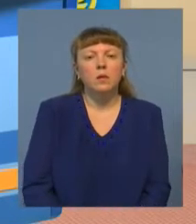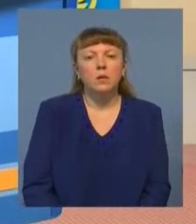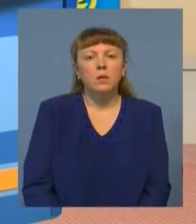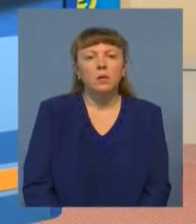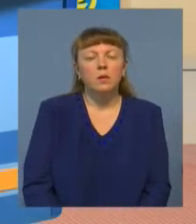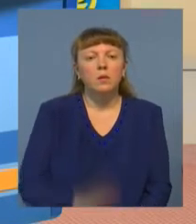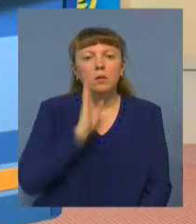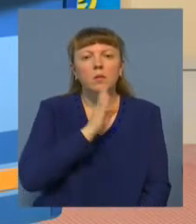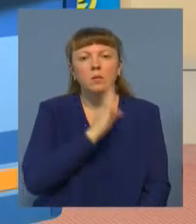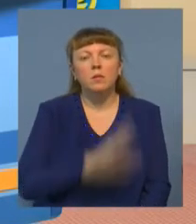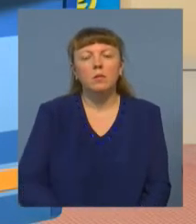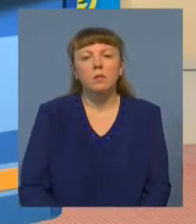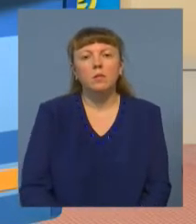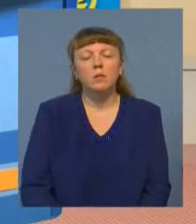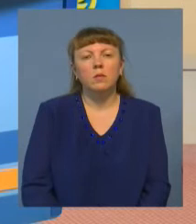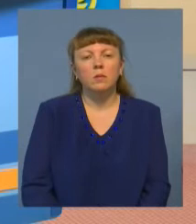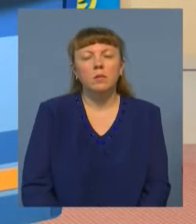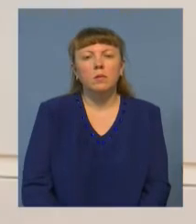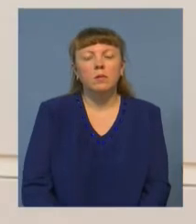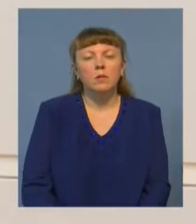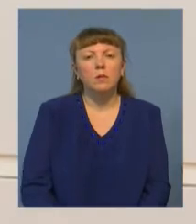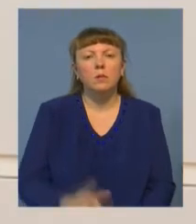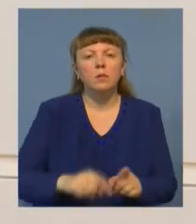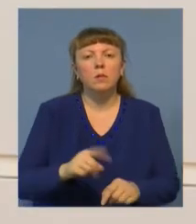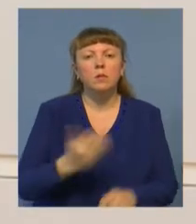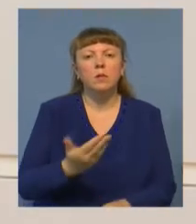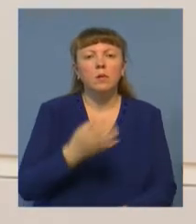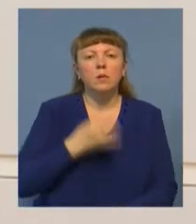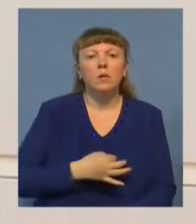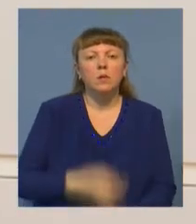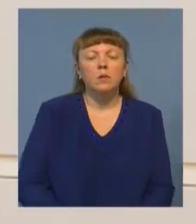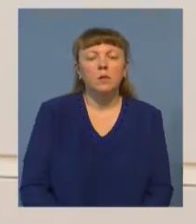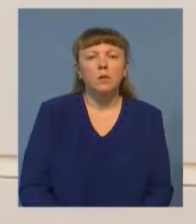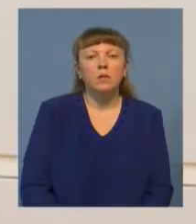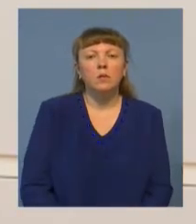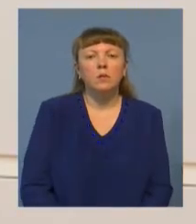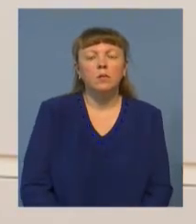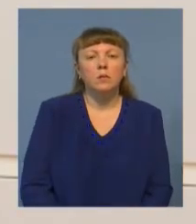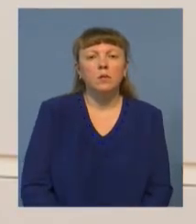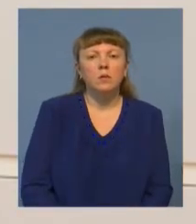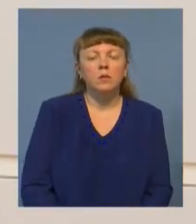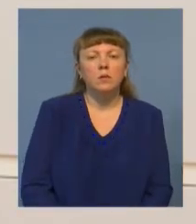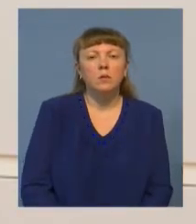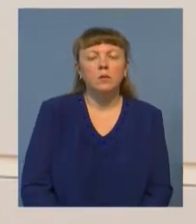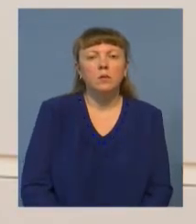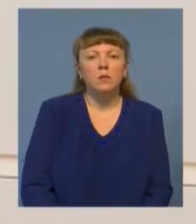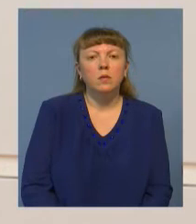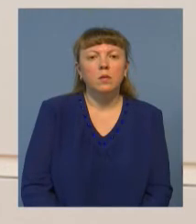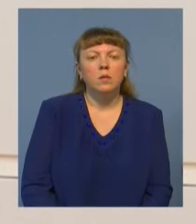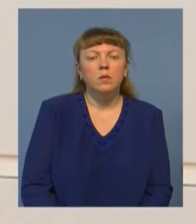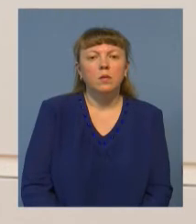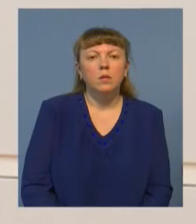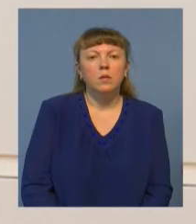Допустим, мама, да, просит установить родственные отношения между ней и ее сыном. И при этом при подаче заявления